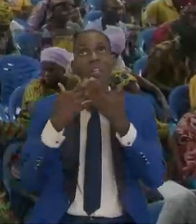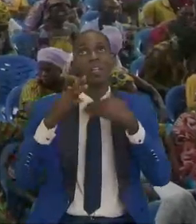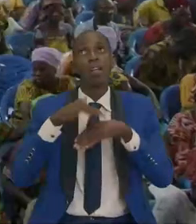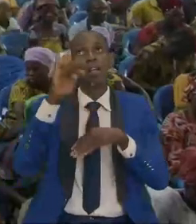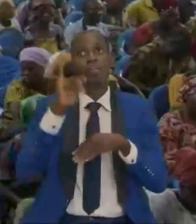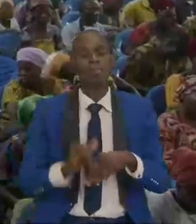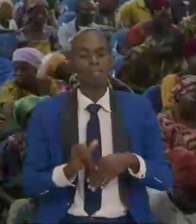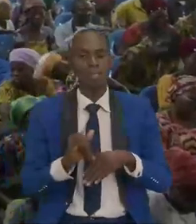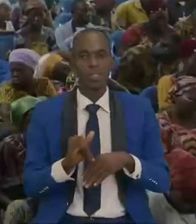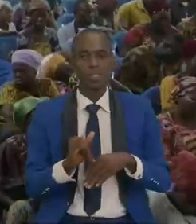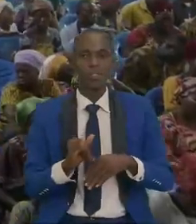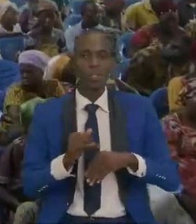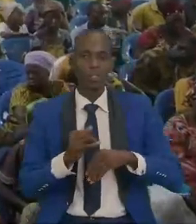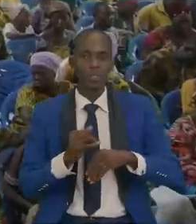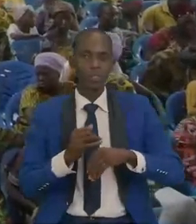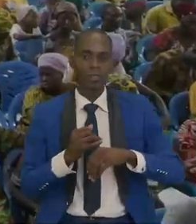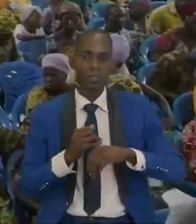ciel.